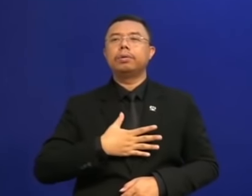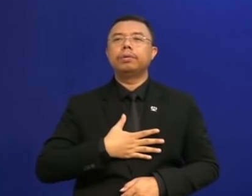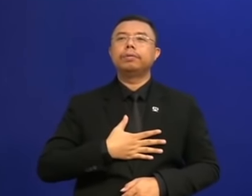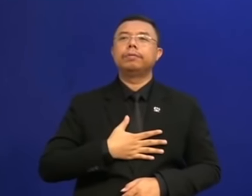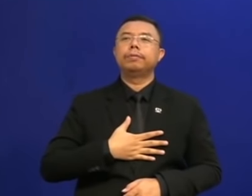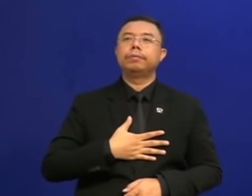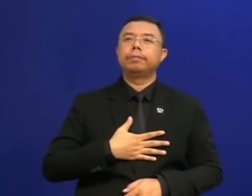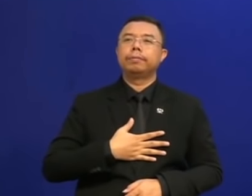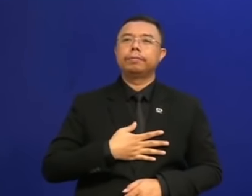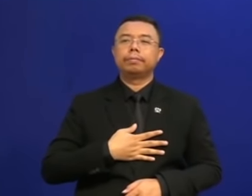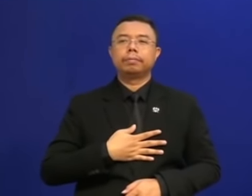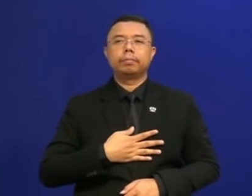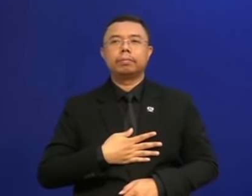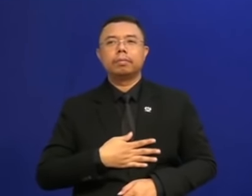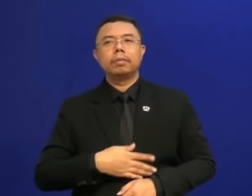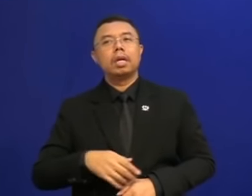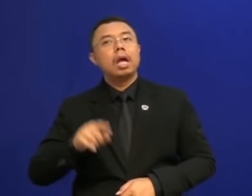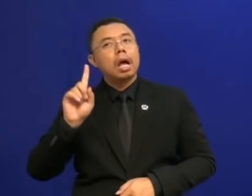terakhirku,